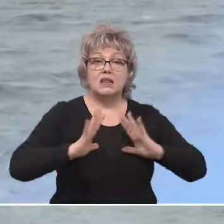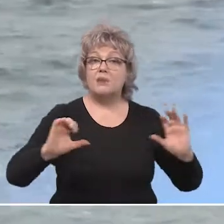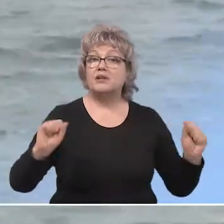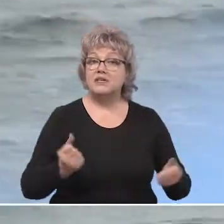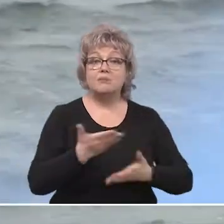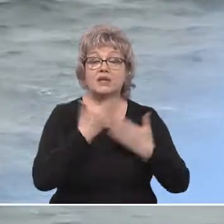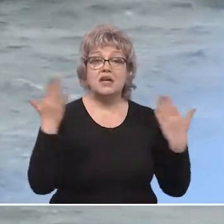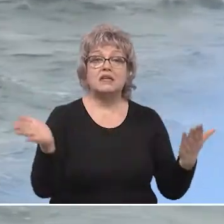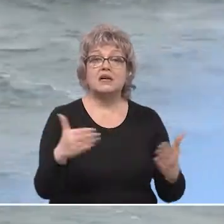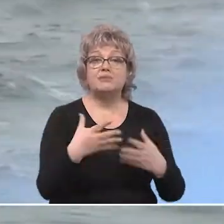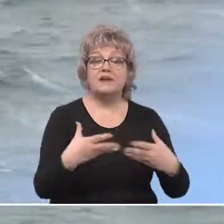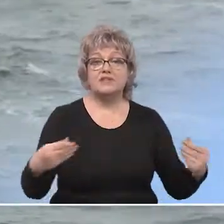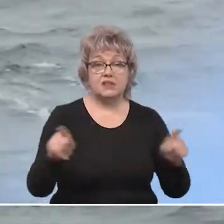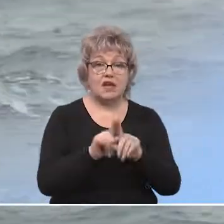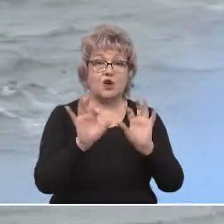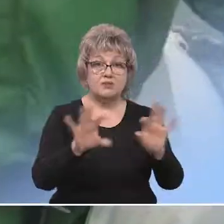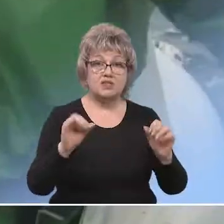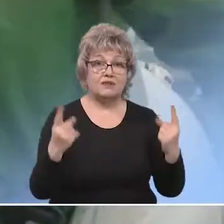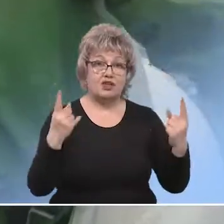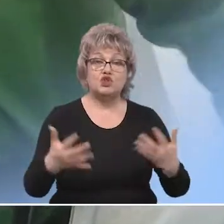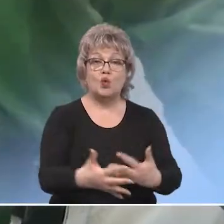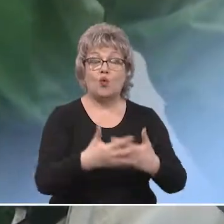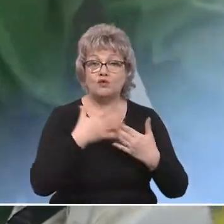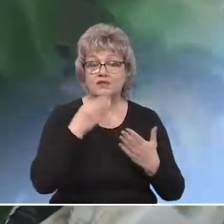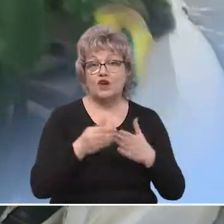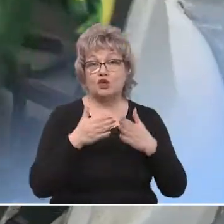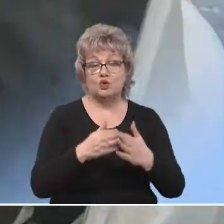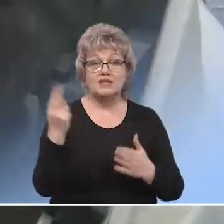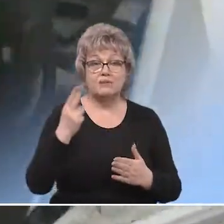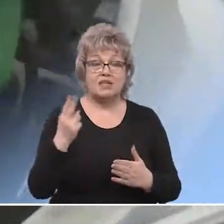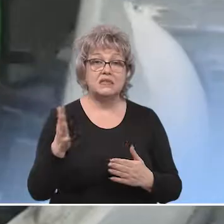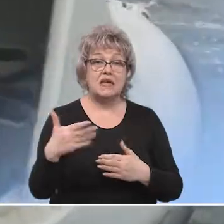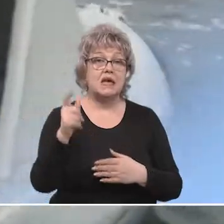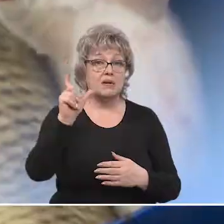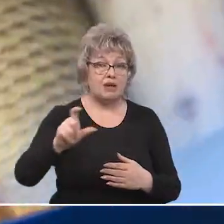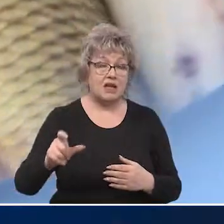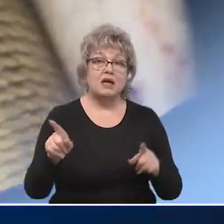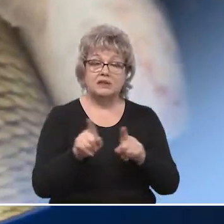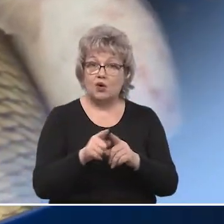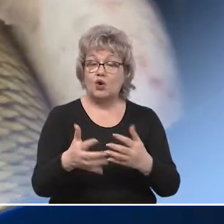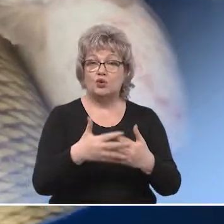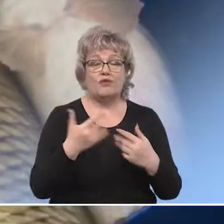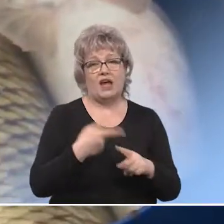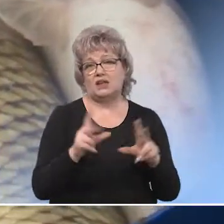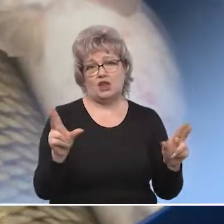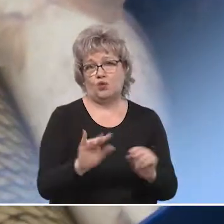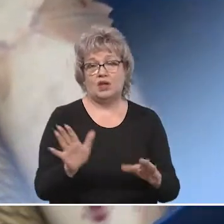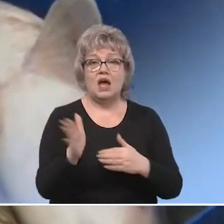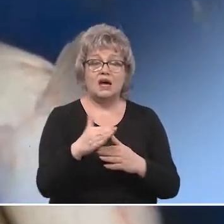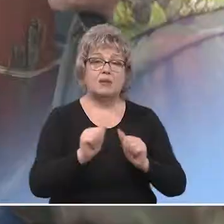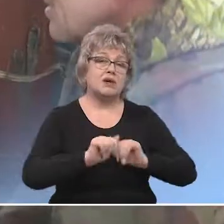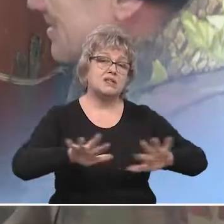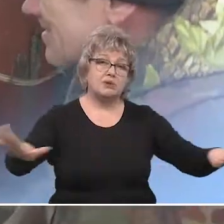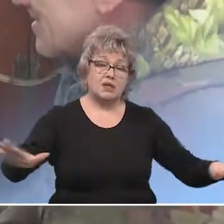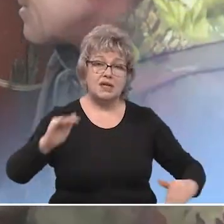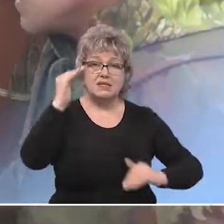Не было зимы, нет и рыбной весны. Так объясняют величину улова в своих лодках цемлянские рыбаки. Для них такой улов рыбалка не удалась.